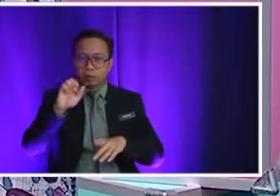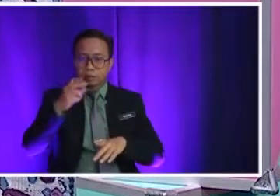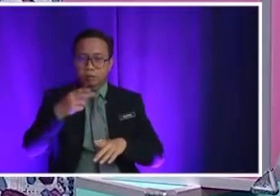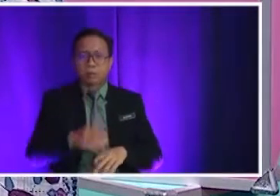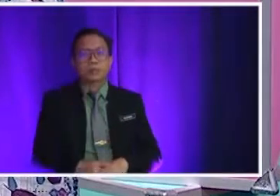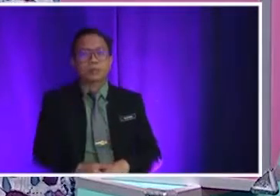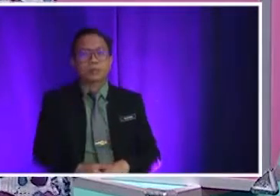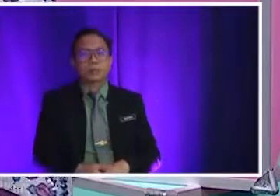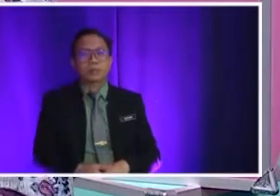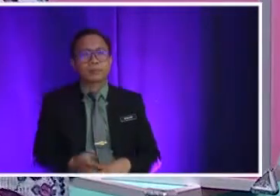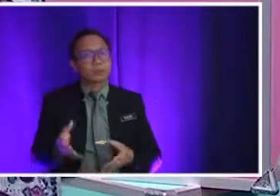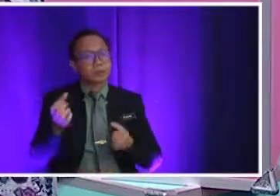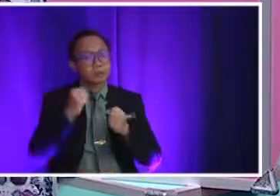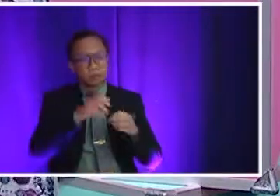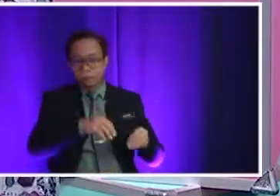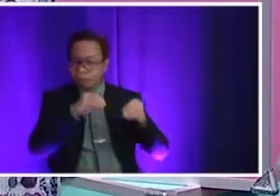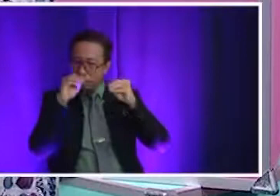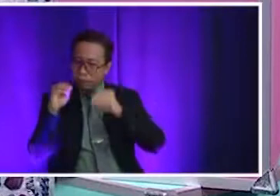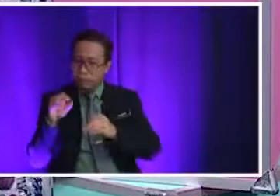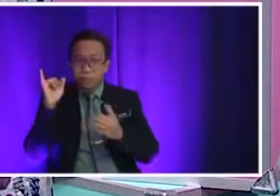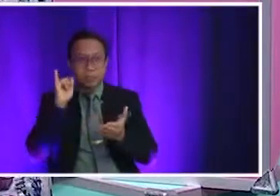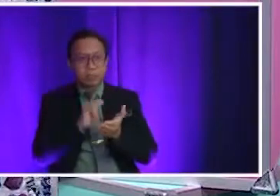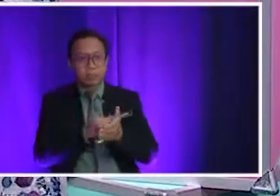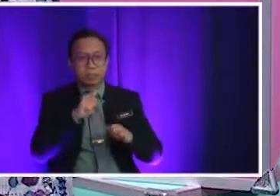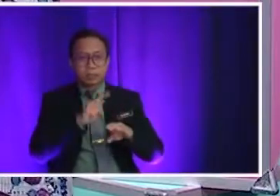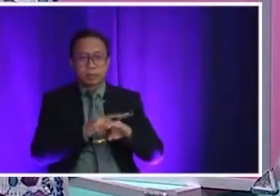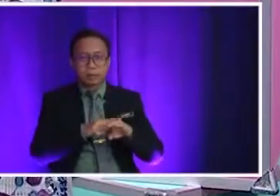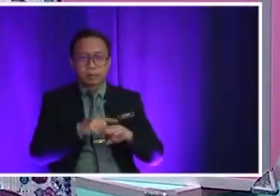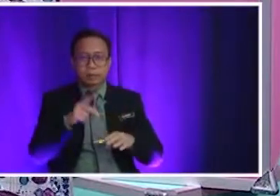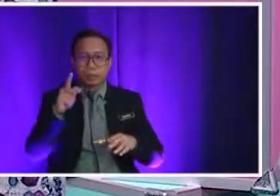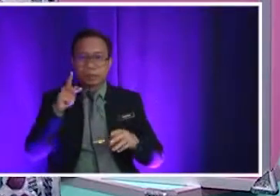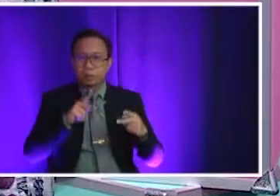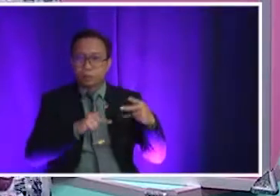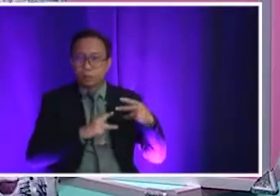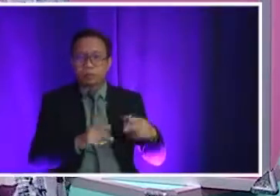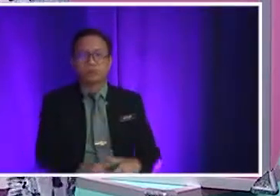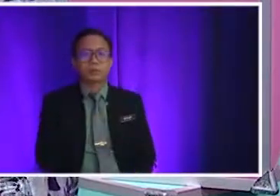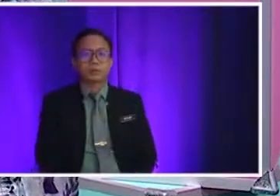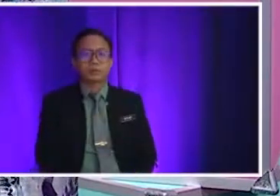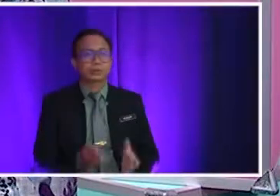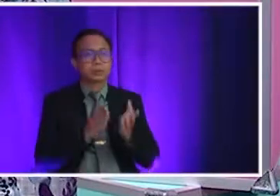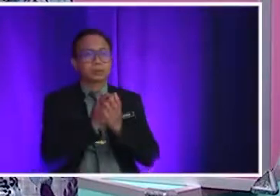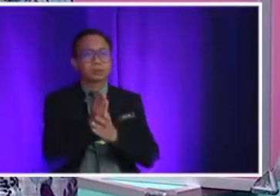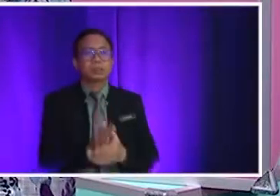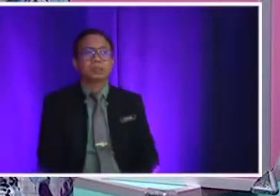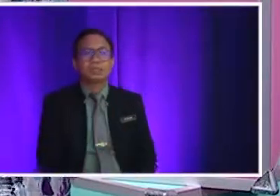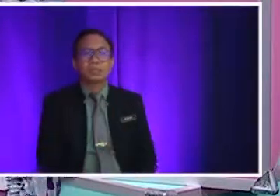British Mereka ingin mengalihkan Keyakinan itu kepada hominis Oke seterusnya